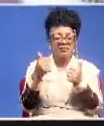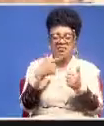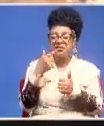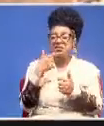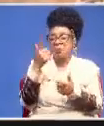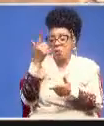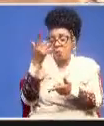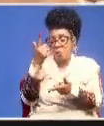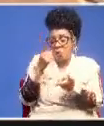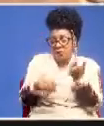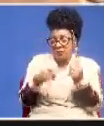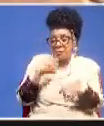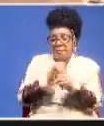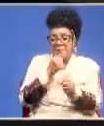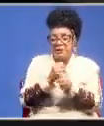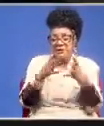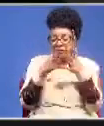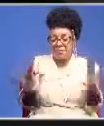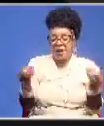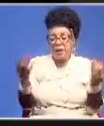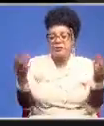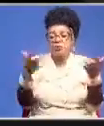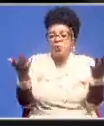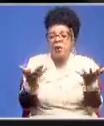atoroke nyumbani na alikokuwa.